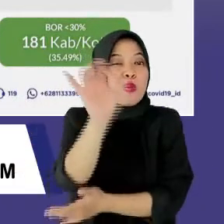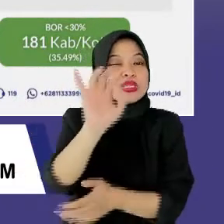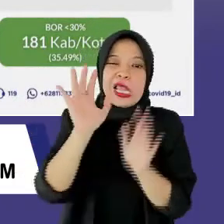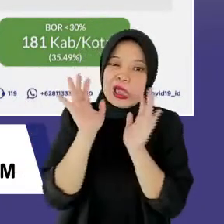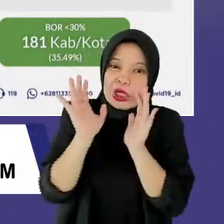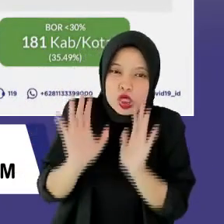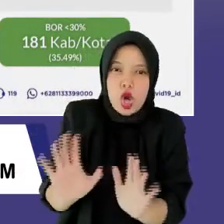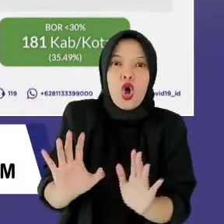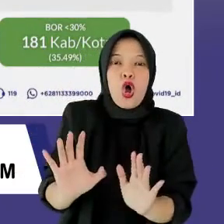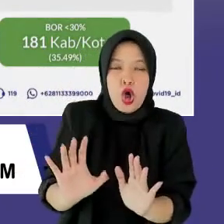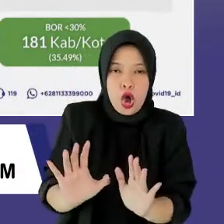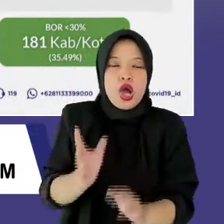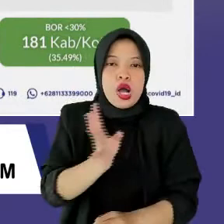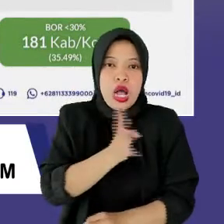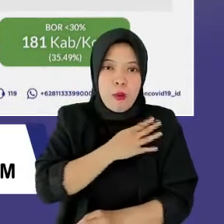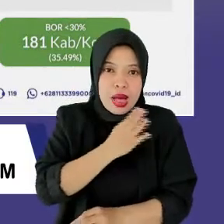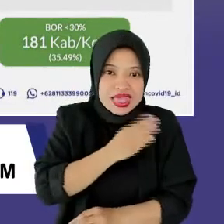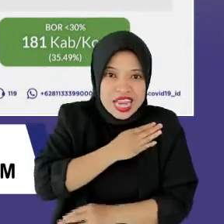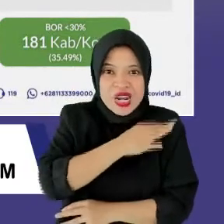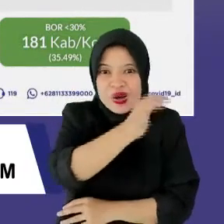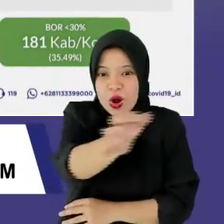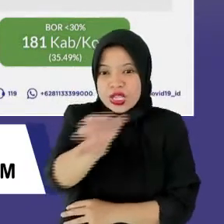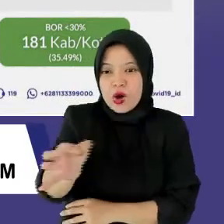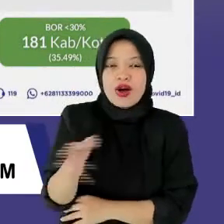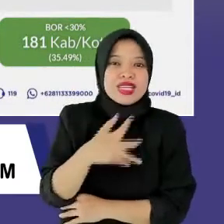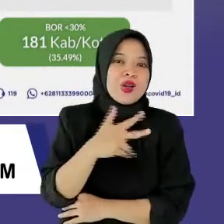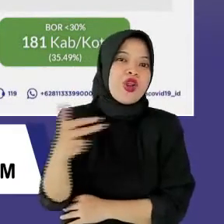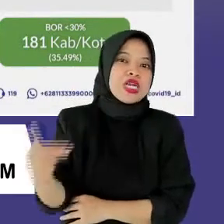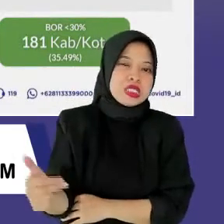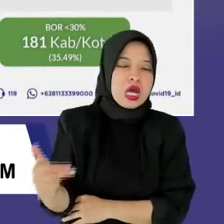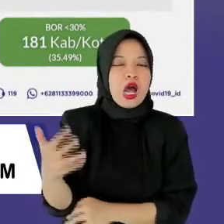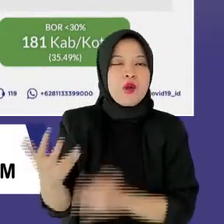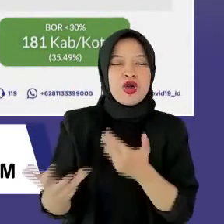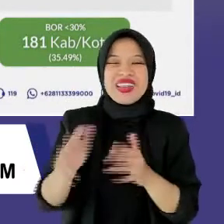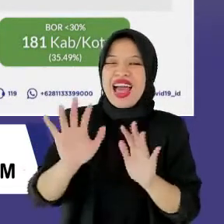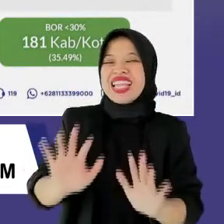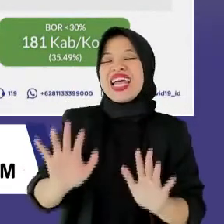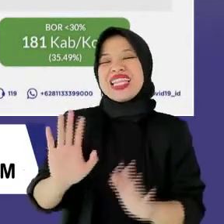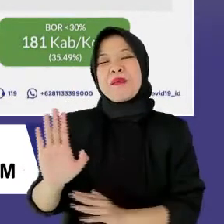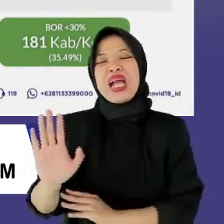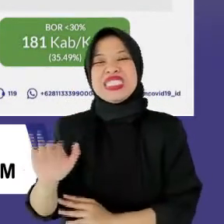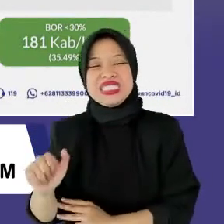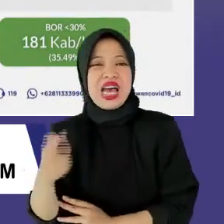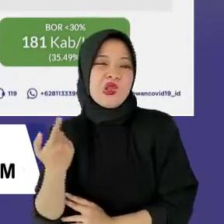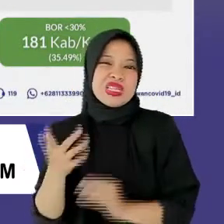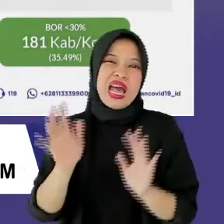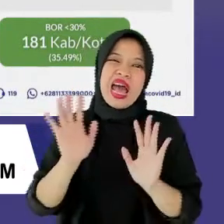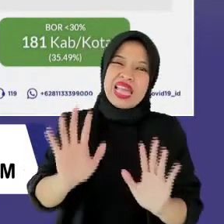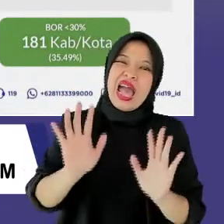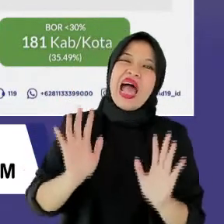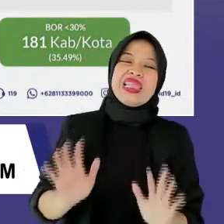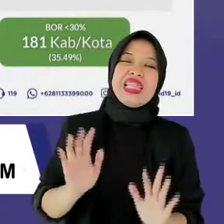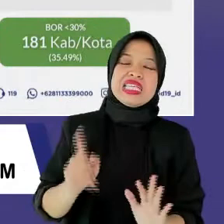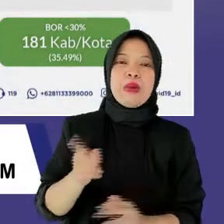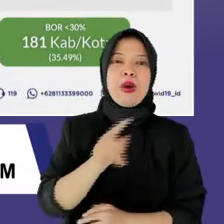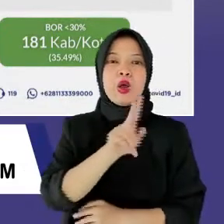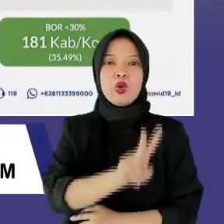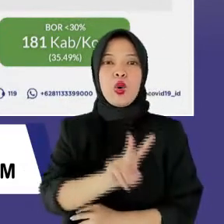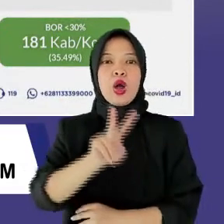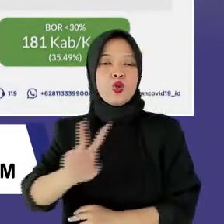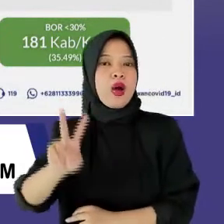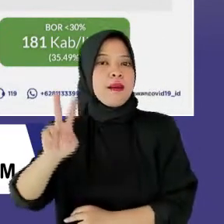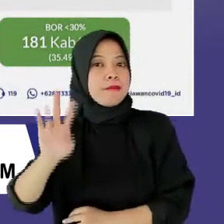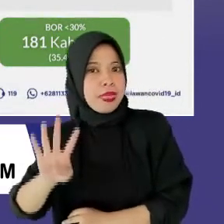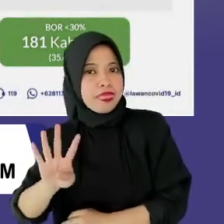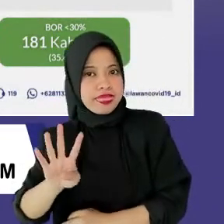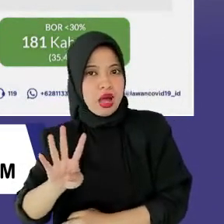Dr. Lula, kabupaten kota yang ada di Indonesia yang masih hati-hati gitu, yang masih harus hati-hati, karena sebenarnya